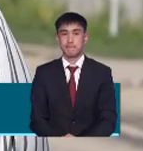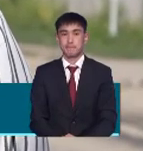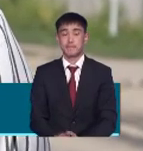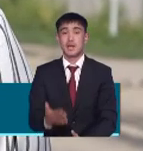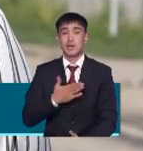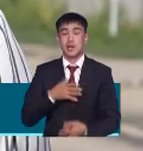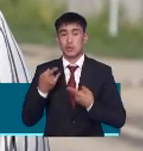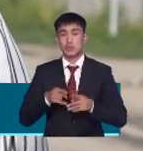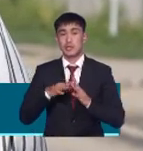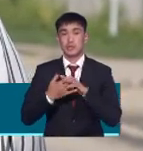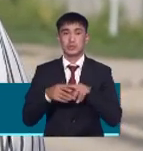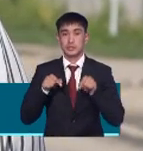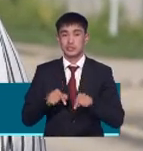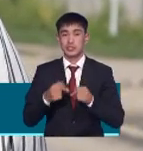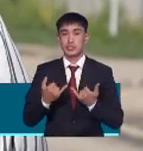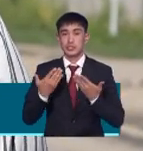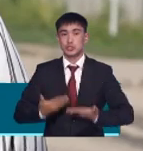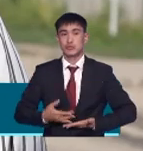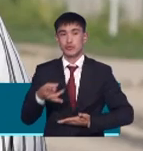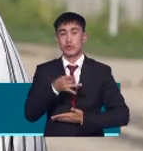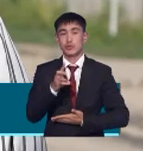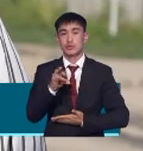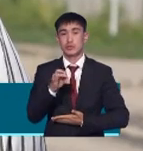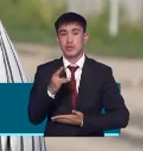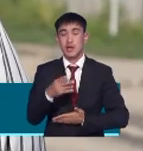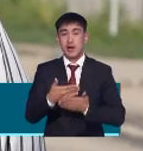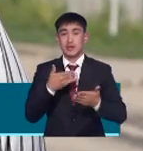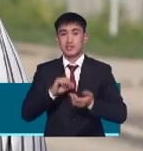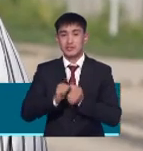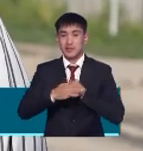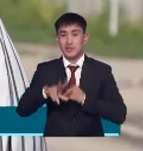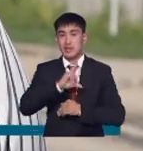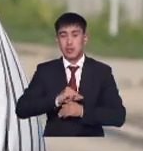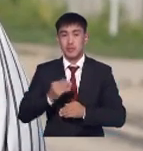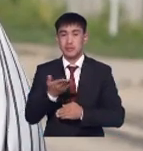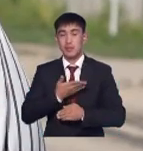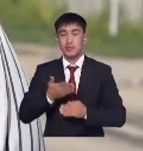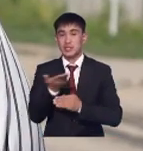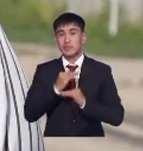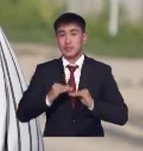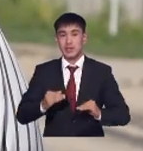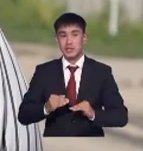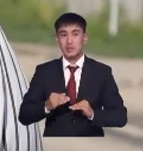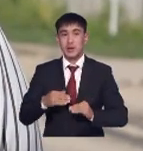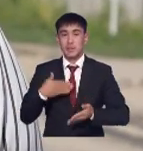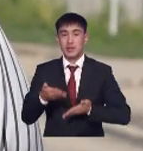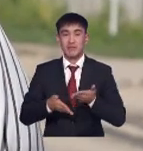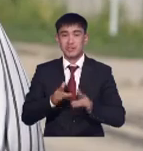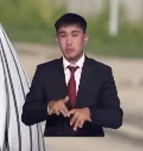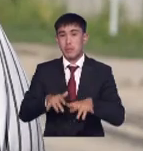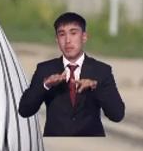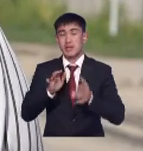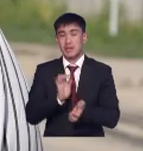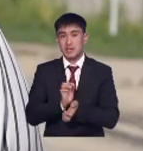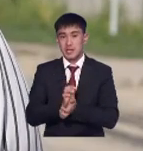Я родом из этого аула и сейчас живу в районе новостройки. Раньше асфальта здесь не было, и нам, а также нашим детям, приходилось передвигаться по пыли